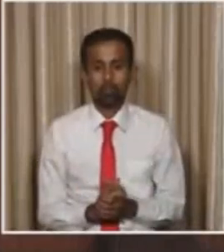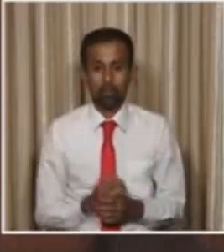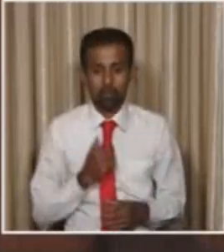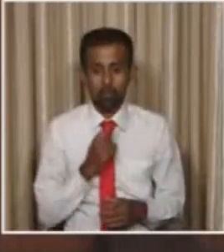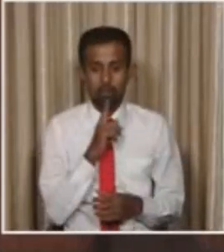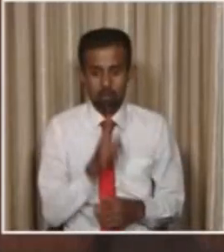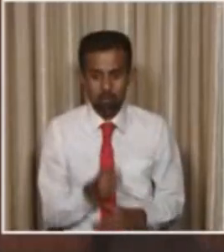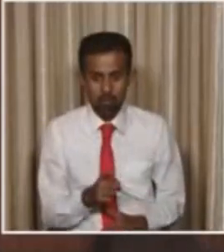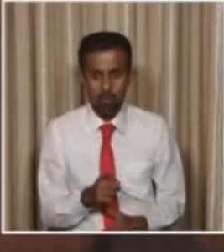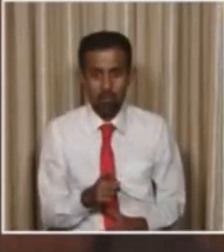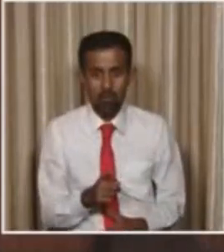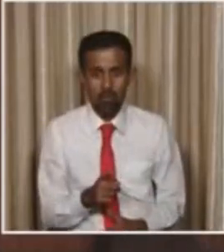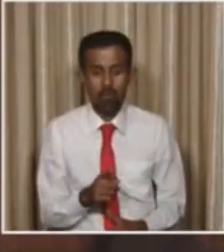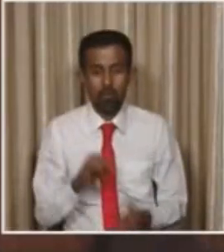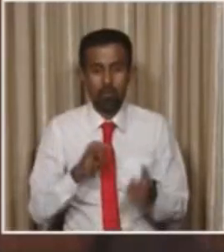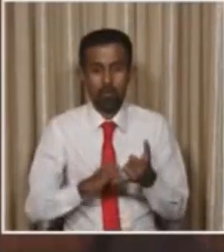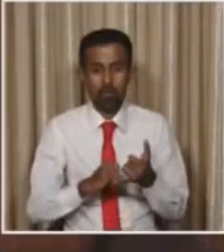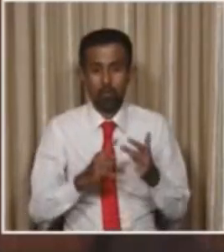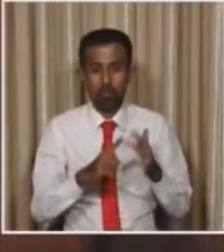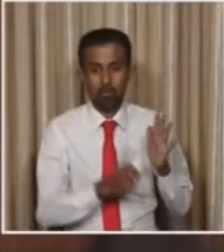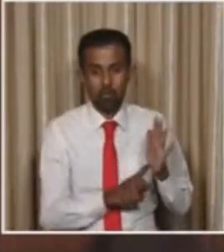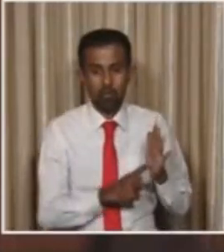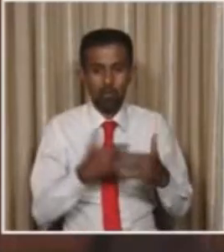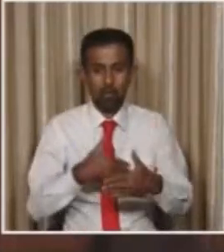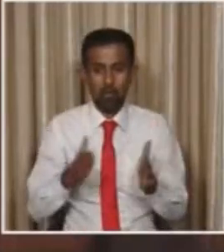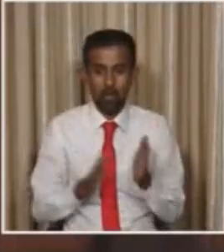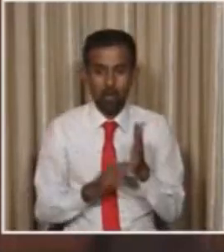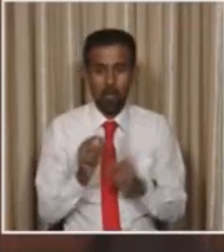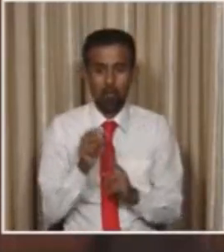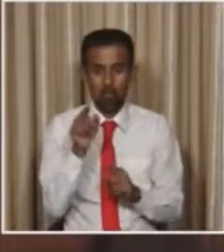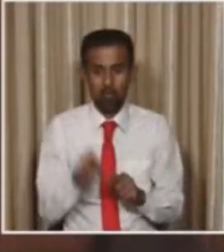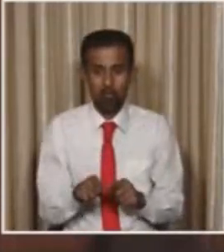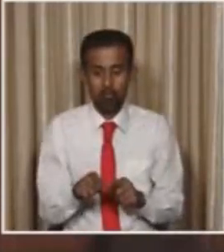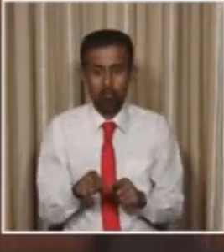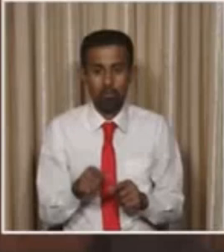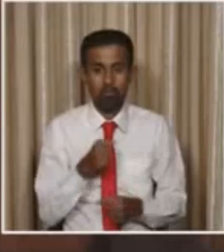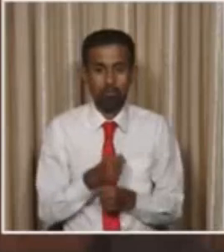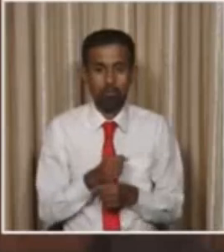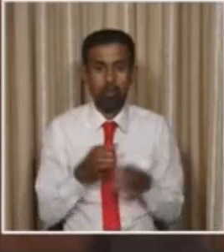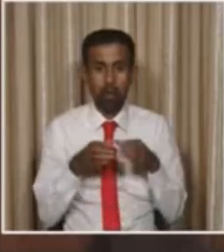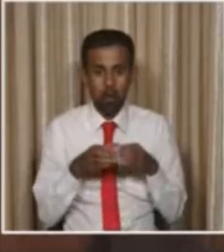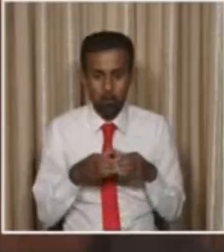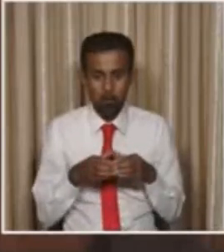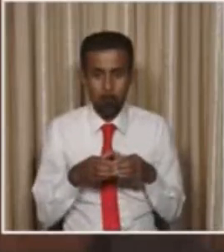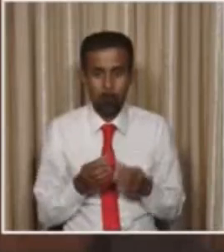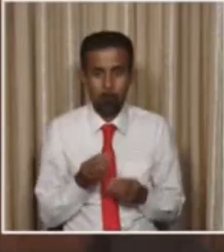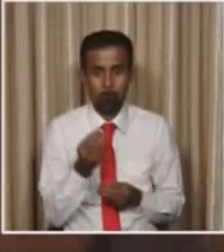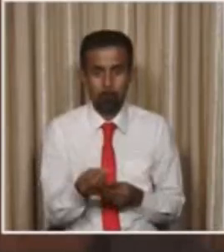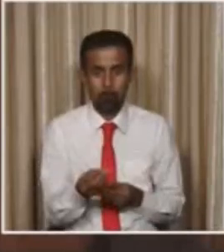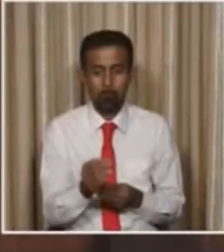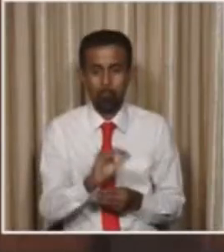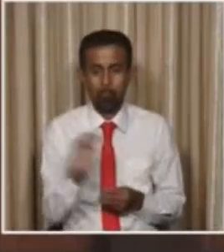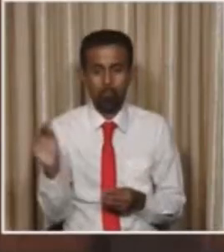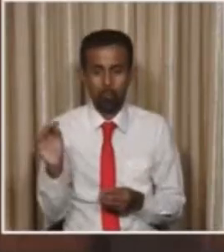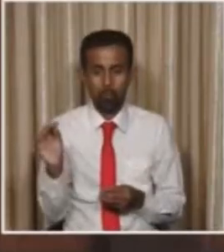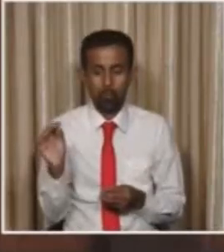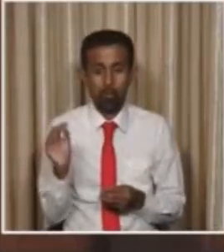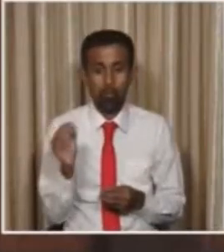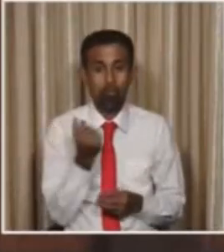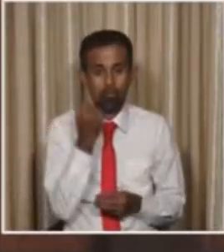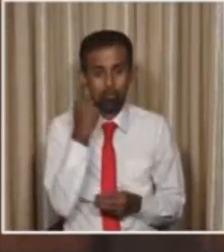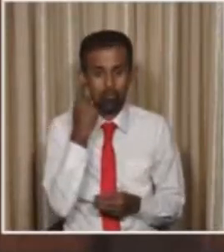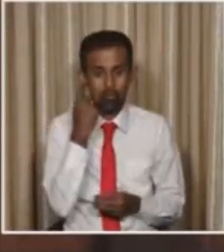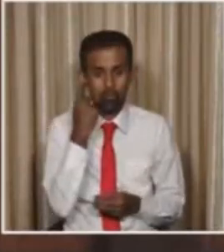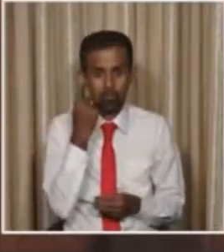கியன்னே கரு சுசில் பிரேமதாந்த் எமத்துவா கேபினட் எமத்தி வரை வசேன் அதை மே ஆண்டு பக்சே கெனாபு மே சசபாவ கல்தபன அவசாய